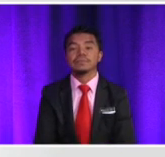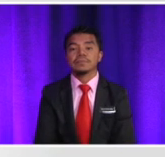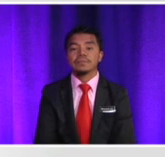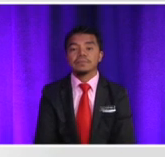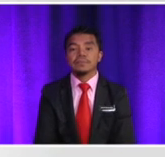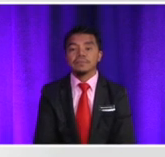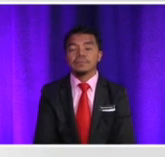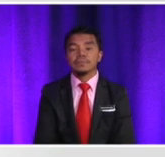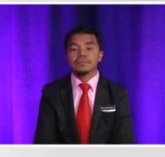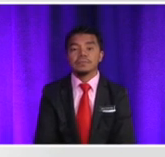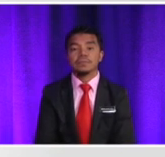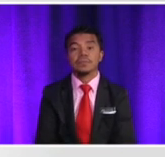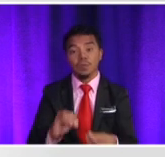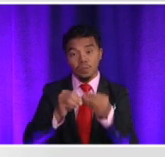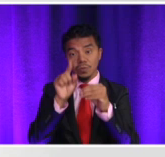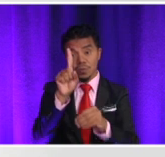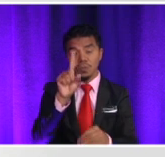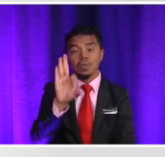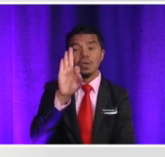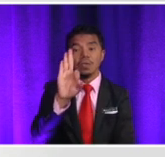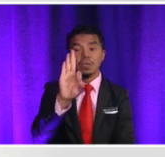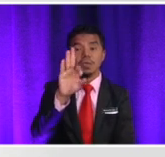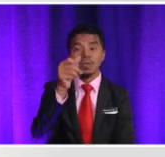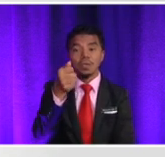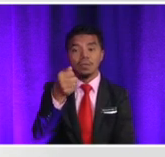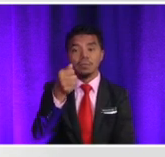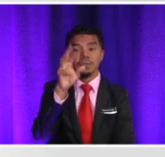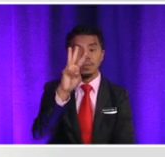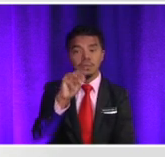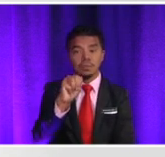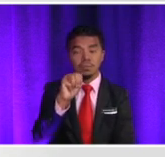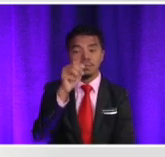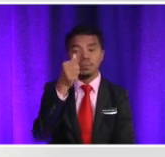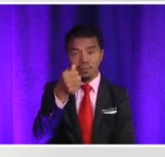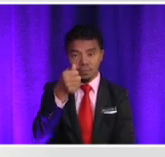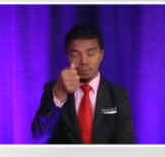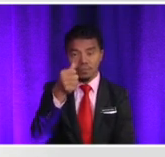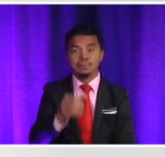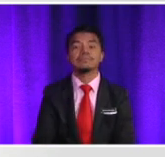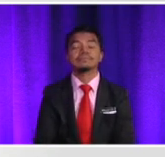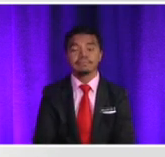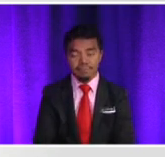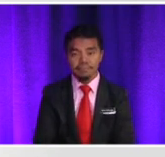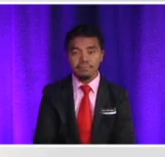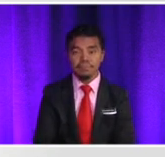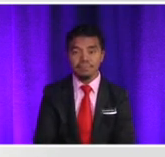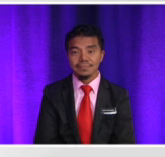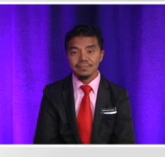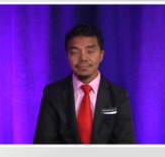yang pertama yaitu lembaga pemasaran pertanyaan persekutuan lagi